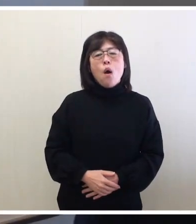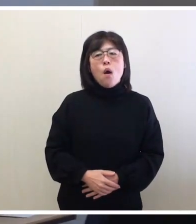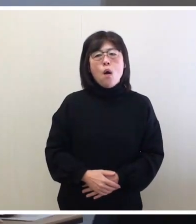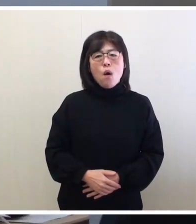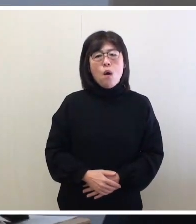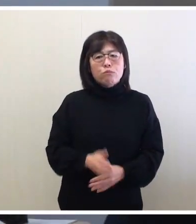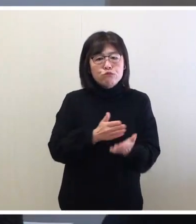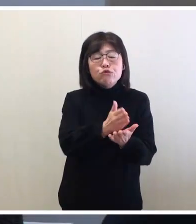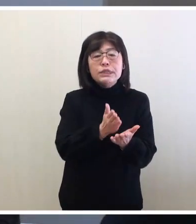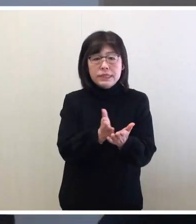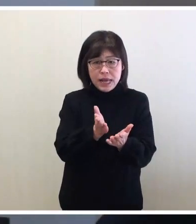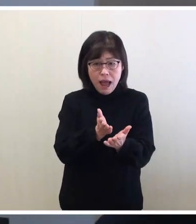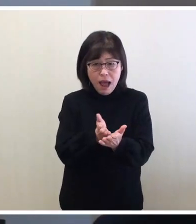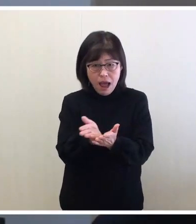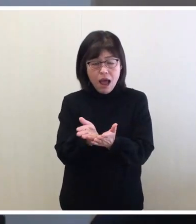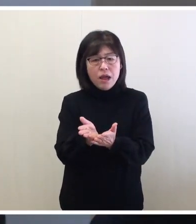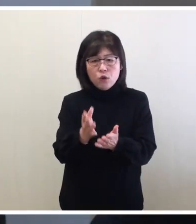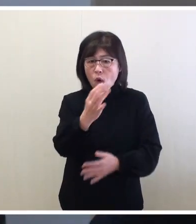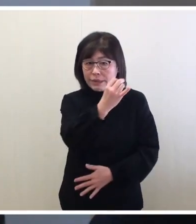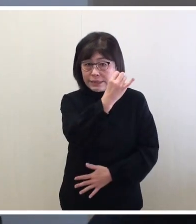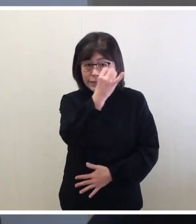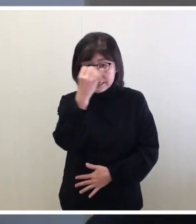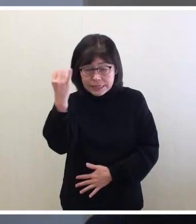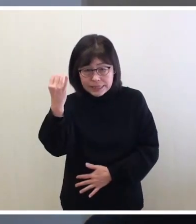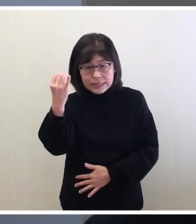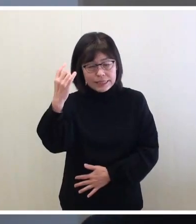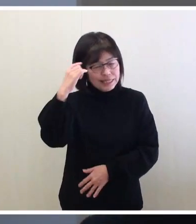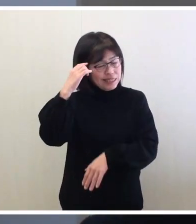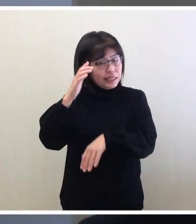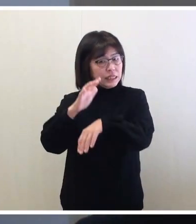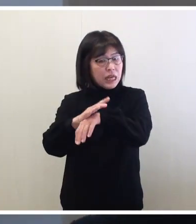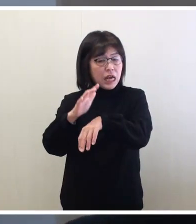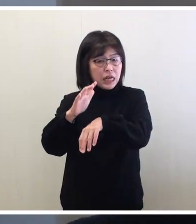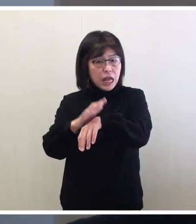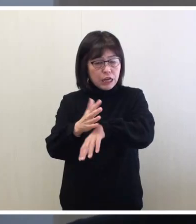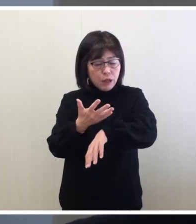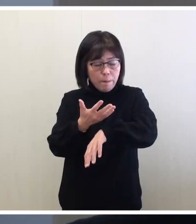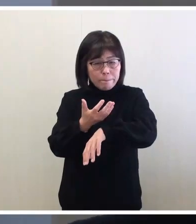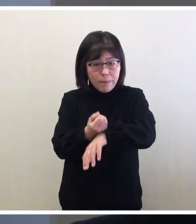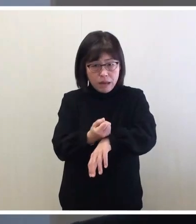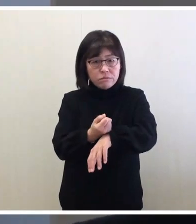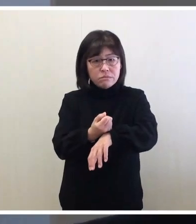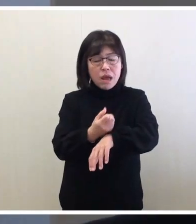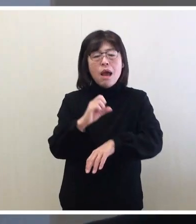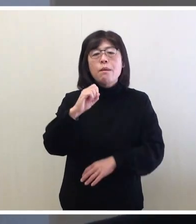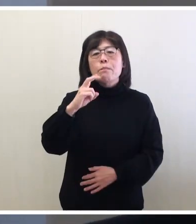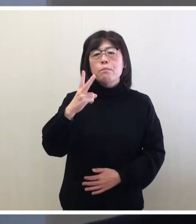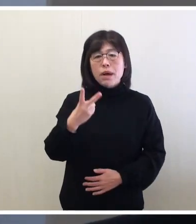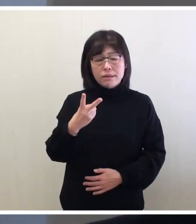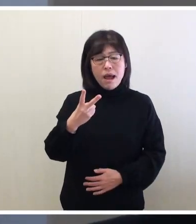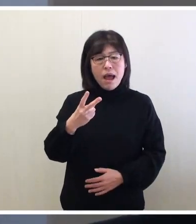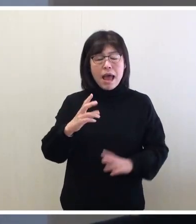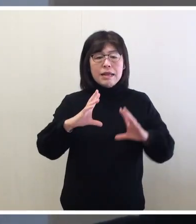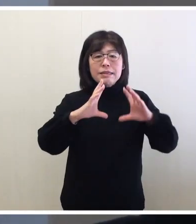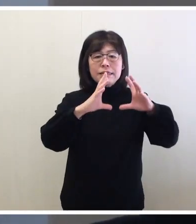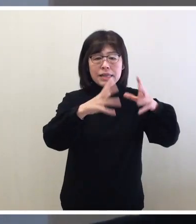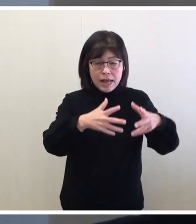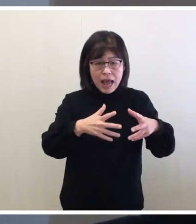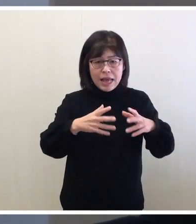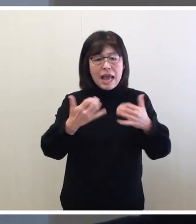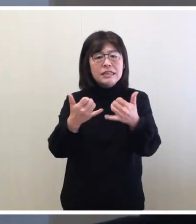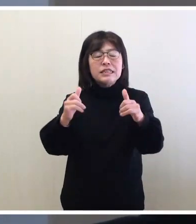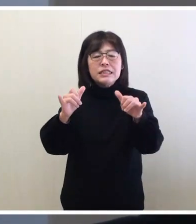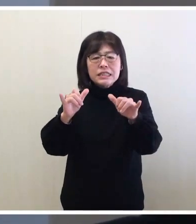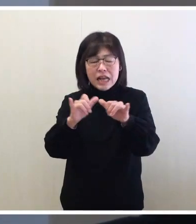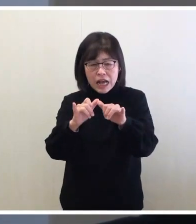というふうに呼ばれますけれども、各ディシプリンの知識や理論というものを身につけることとともに、